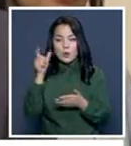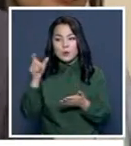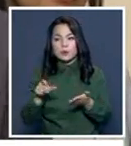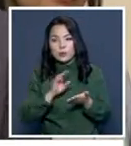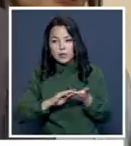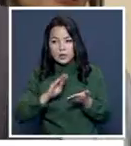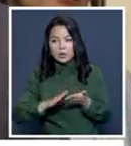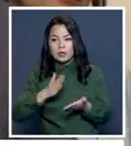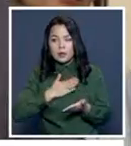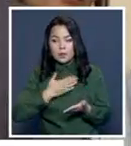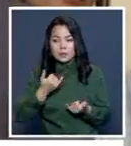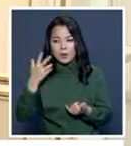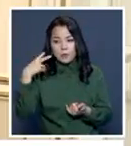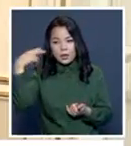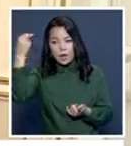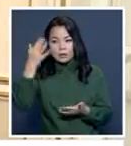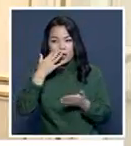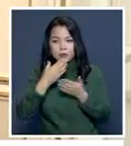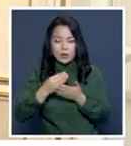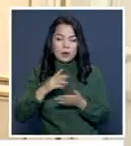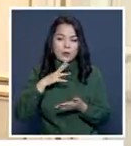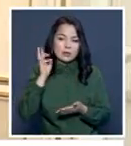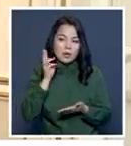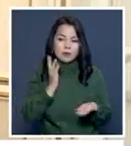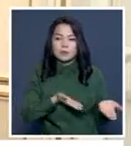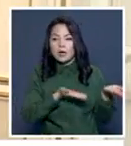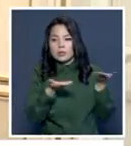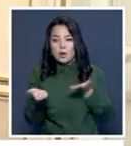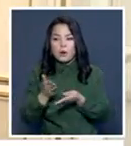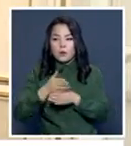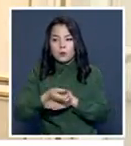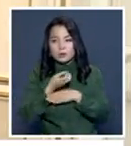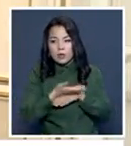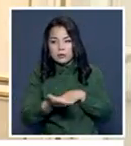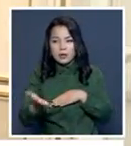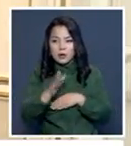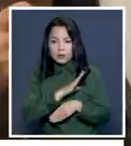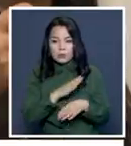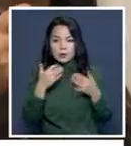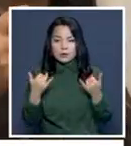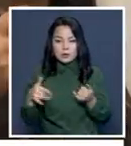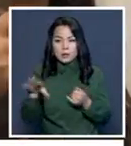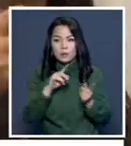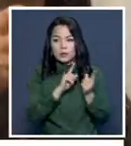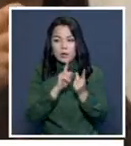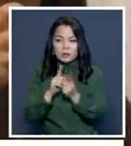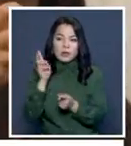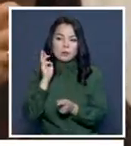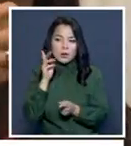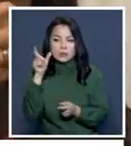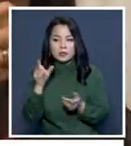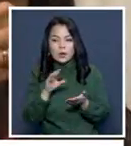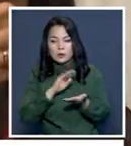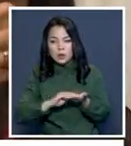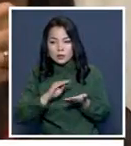журналистерді еліміздің Бельгиядағы елшісі Айгүл Құспан арнайы шақырып қонағасы берді. Ел мен елді елдестіріп жүрген елшімен тілшілер